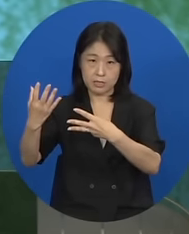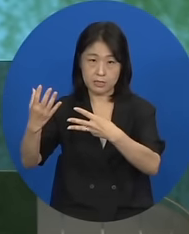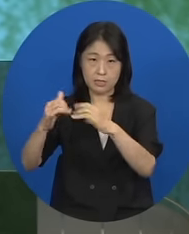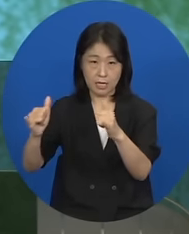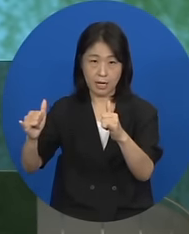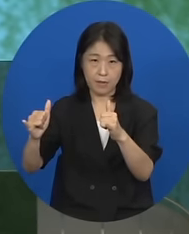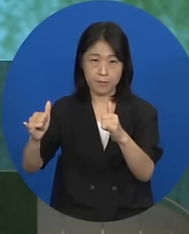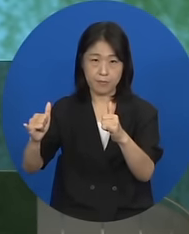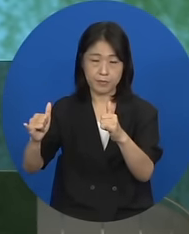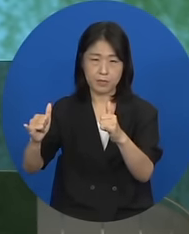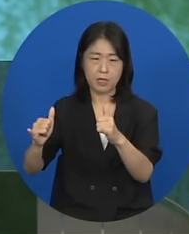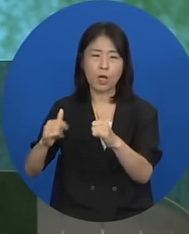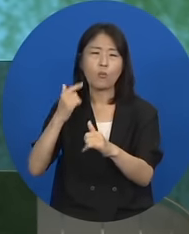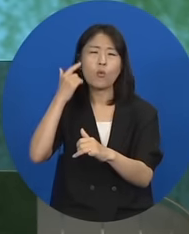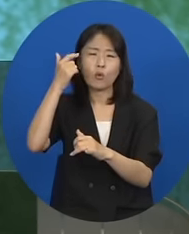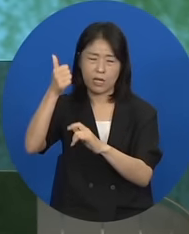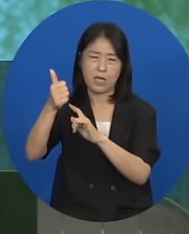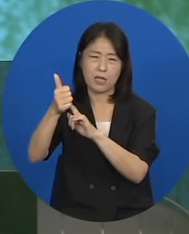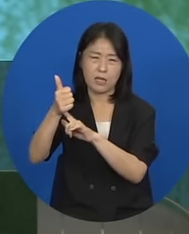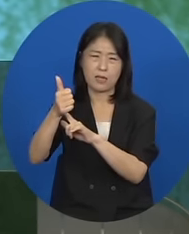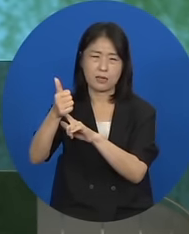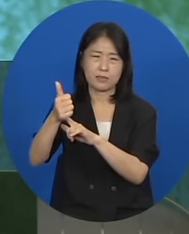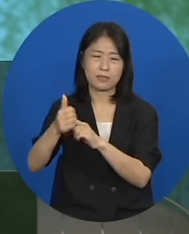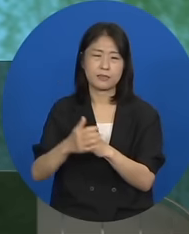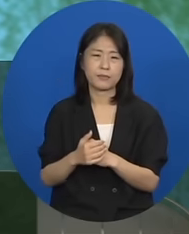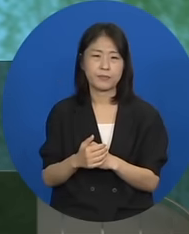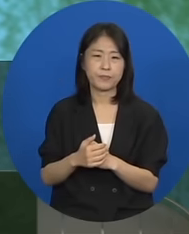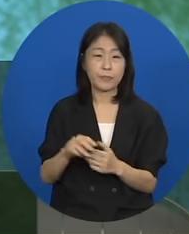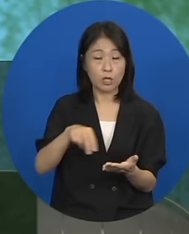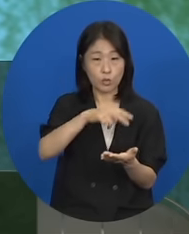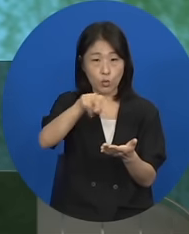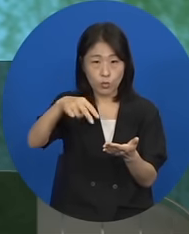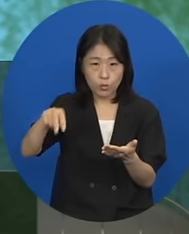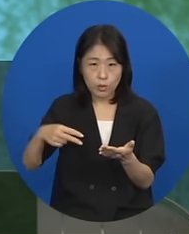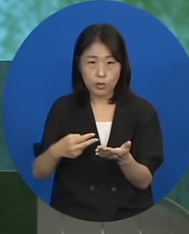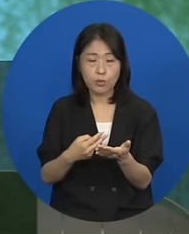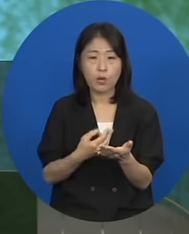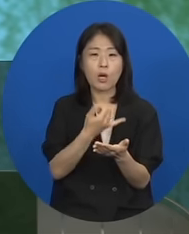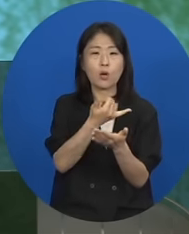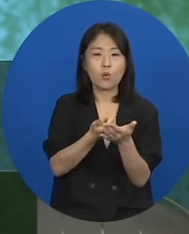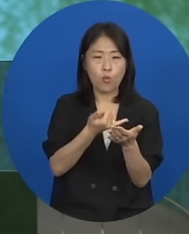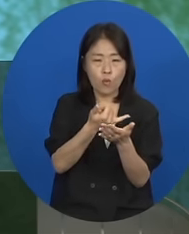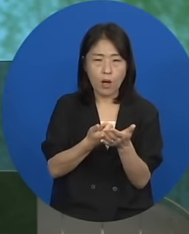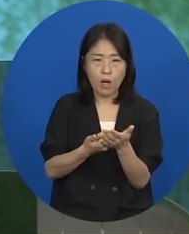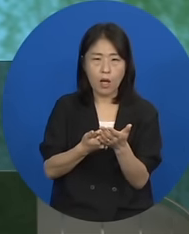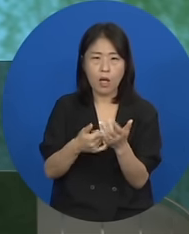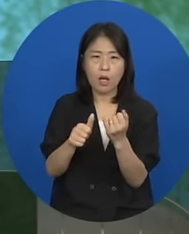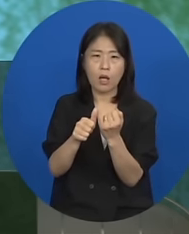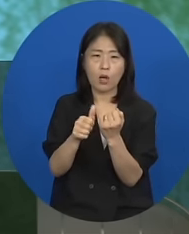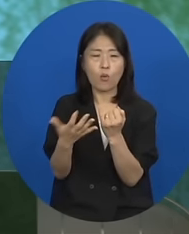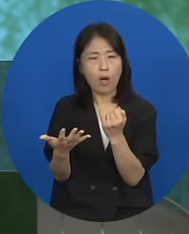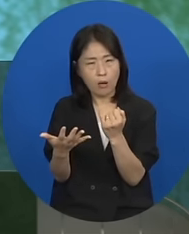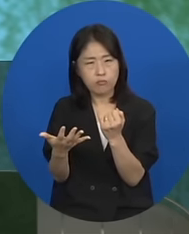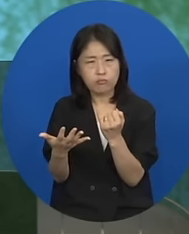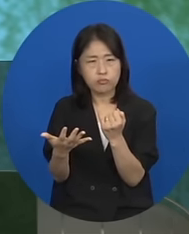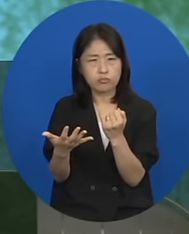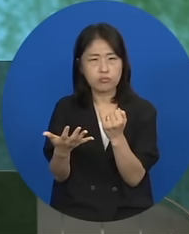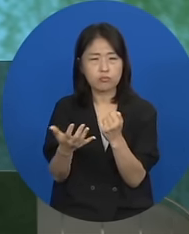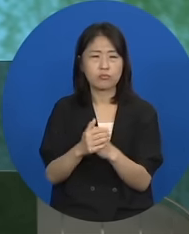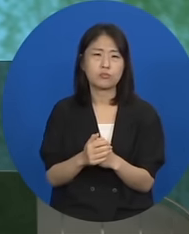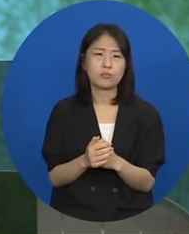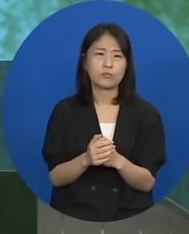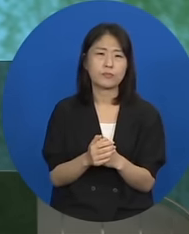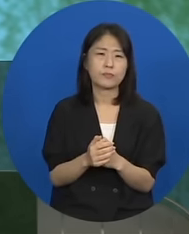말하면 전 말하죠 그리고 떠돌이 과부와 고아까지 함께 오늘날